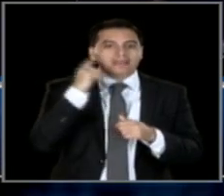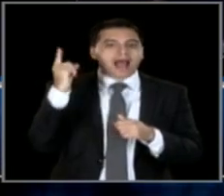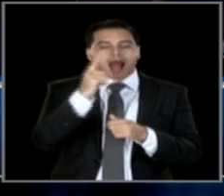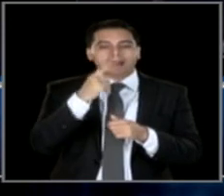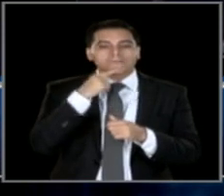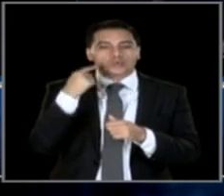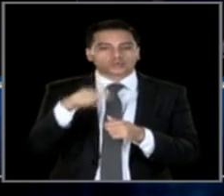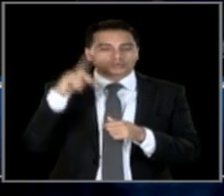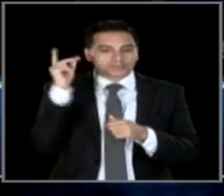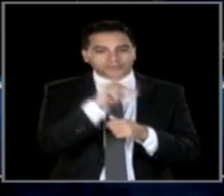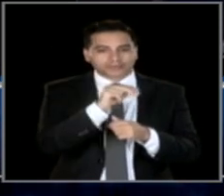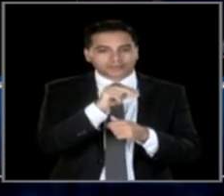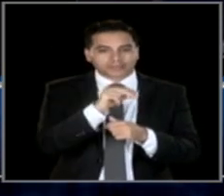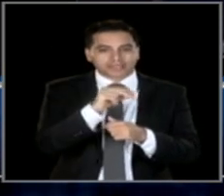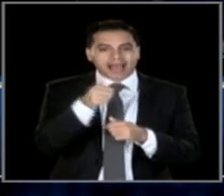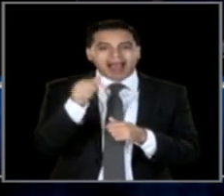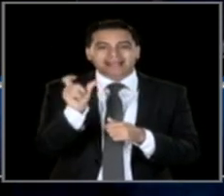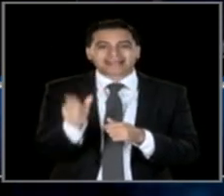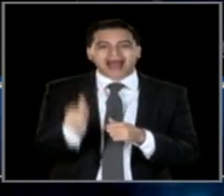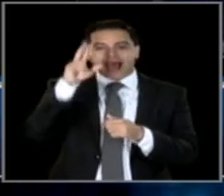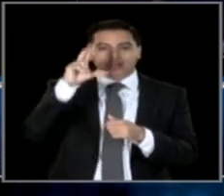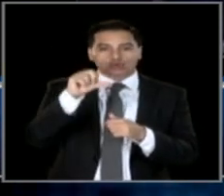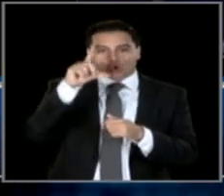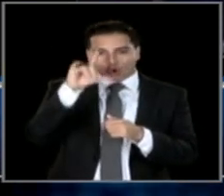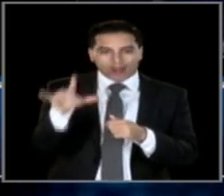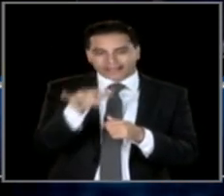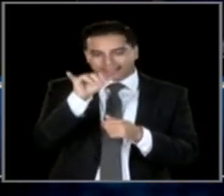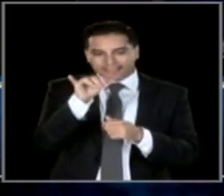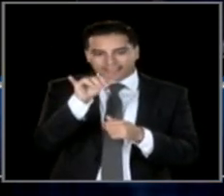برضو أناتولي كاربوف.